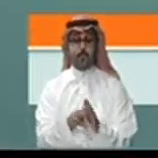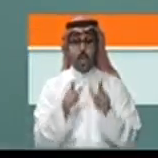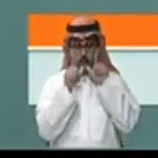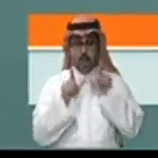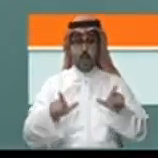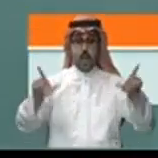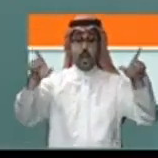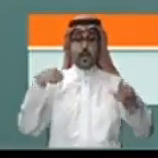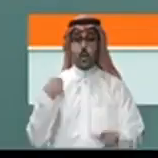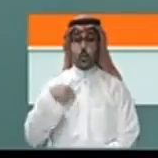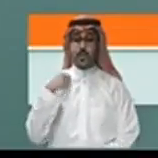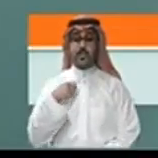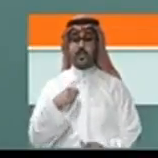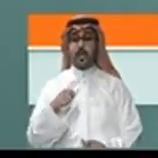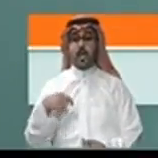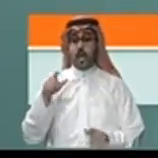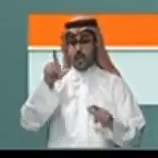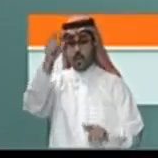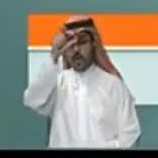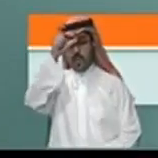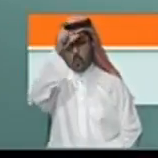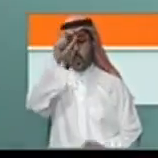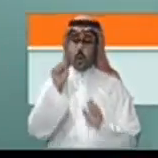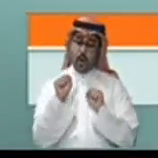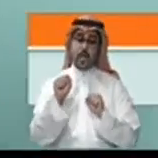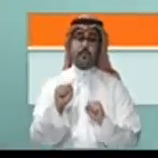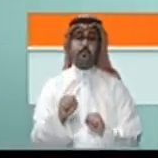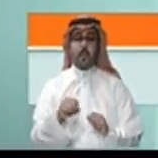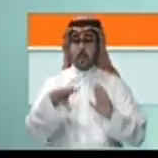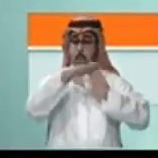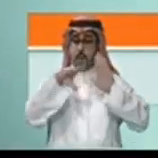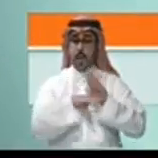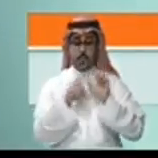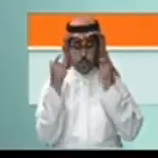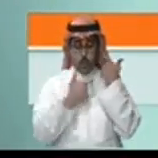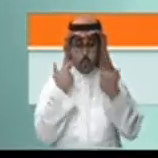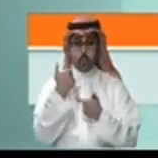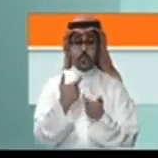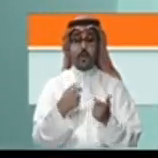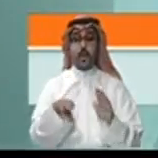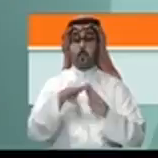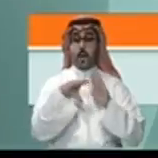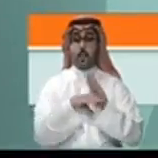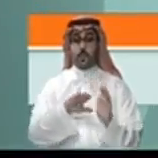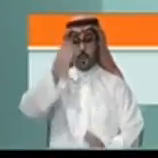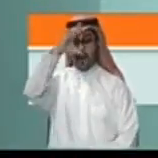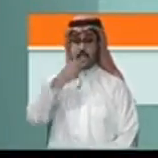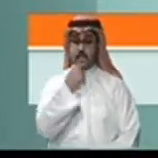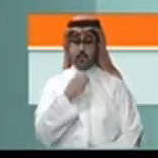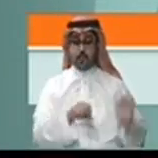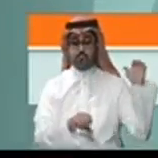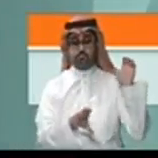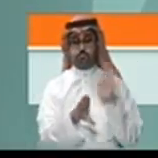ذلك وزير الشؤون الإسلامية والدعوة والإرشاد المشرف العام على برنامج ضيوف خادم الحرمين الشريفين للحج والعمرة